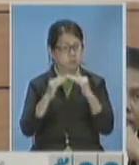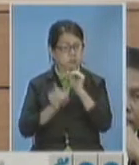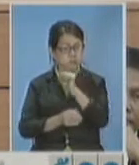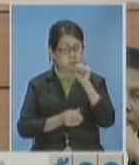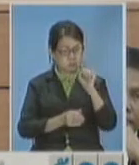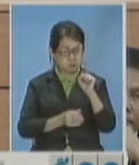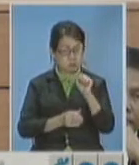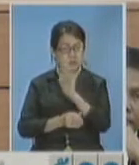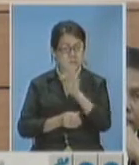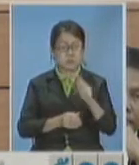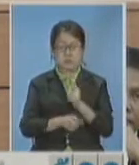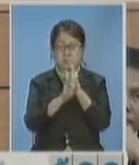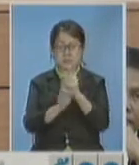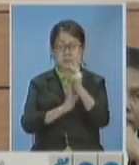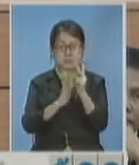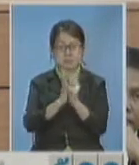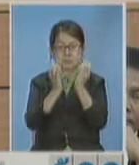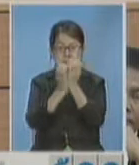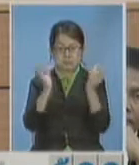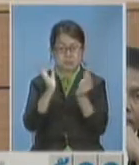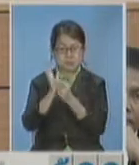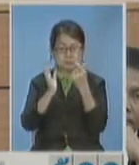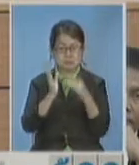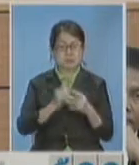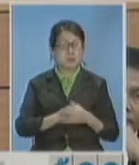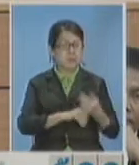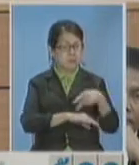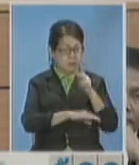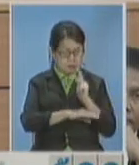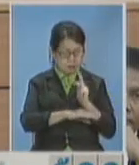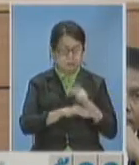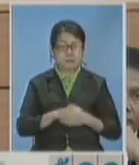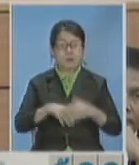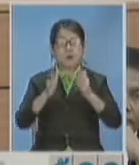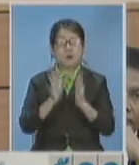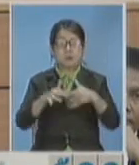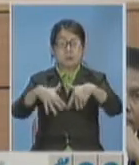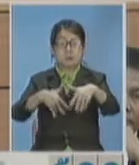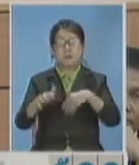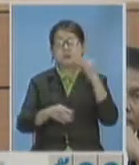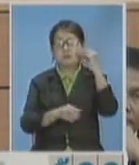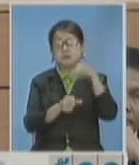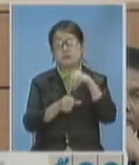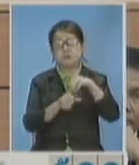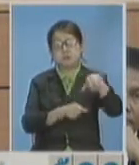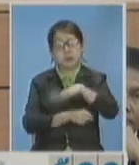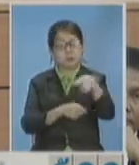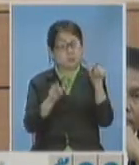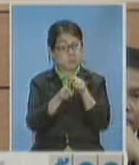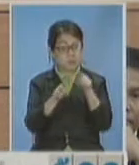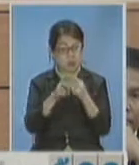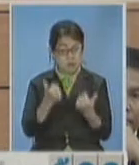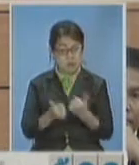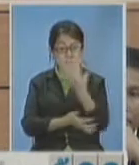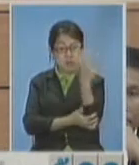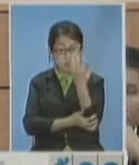ทธิตามรัฐธรรมนูญท่านประธานครับพี่น้องประชาชนที่อยู่ทางบ้านทุกท่านที่นั่งอยู่หน้า